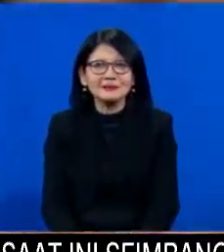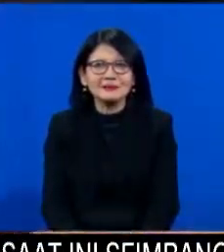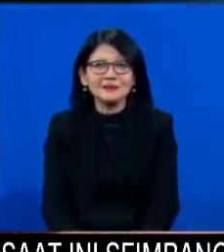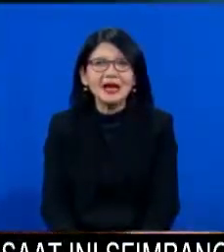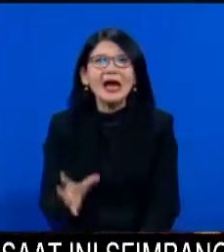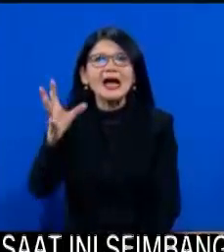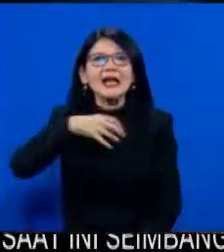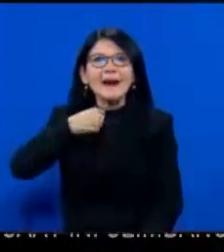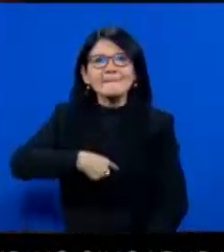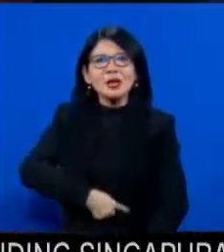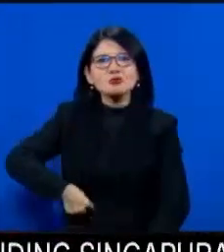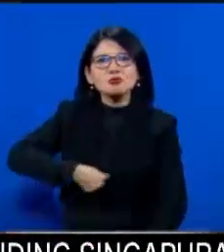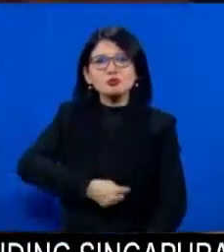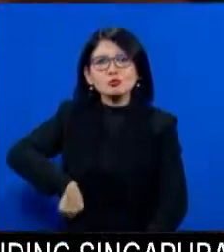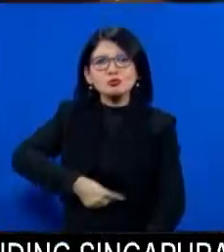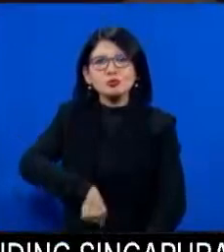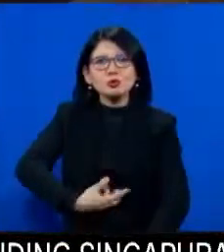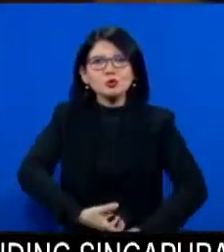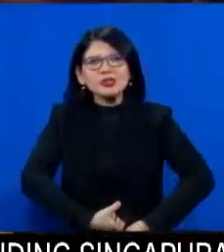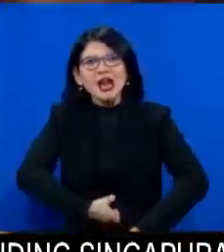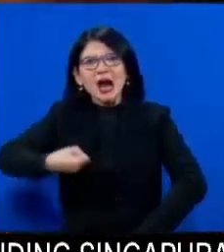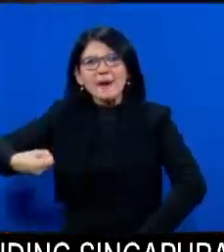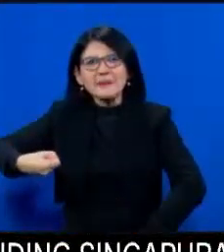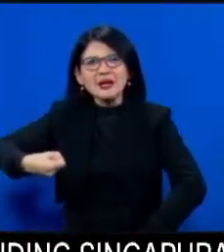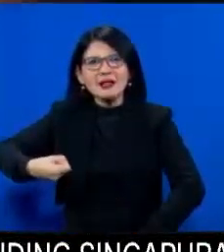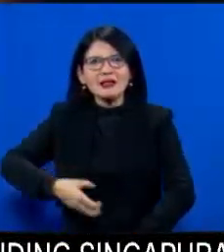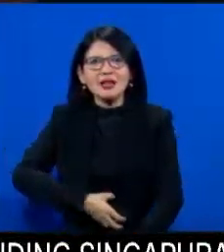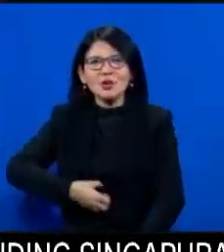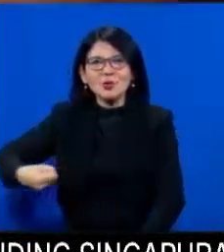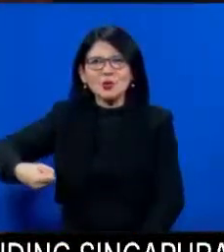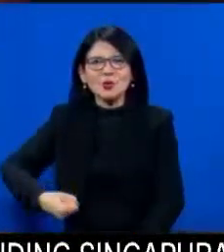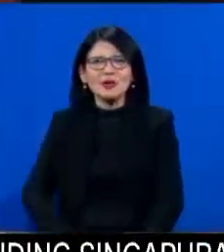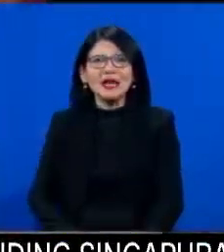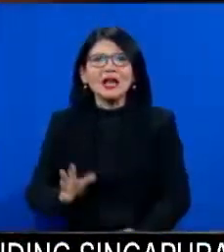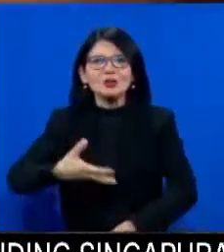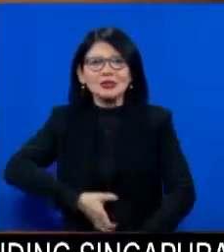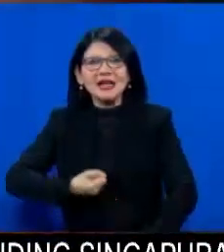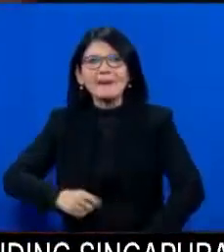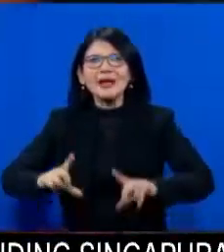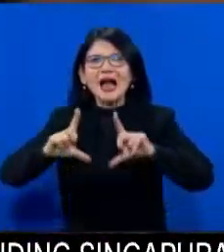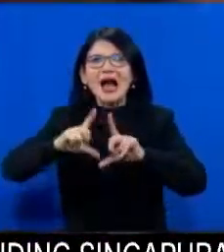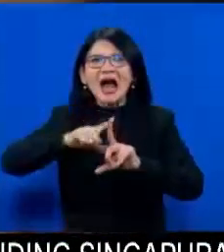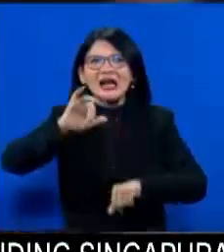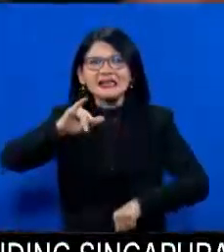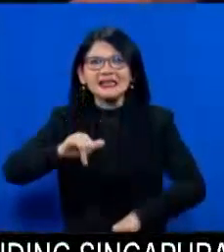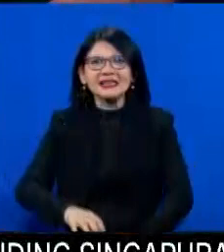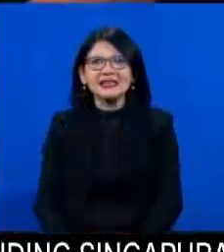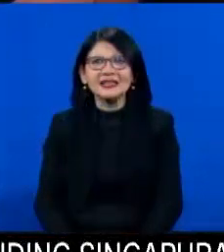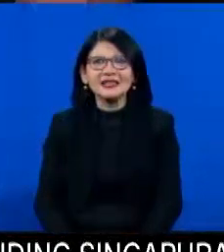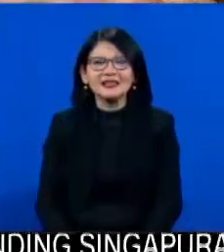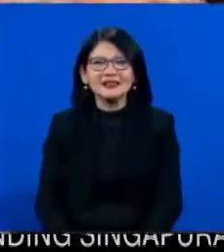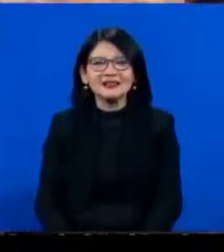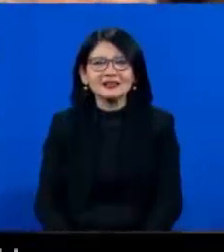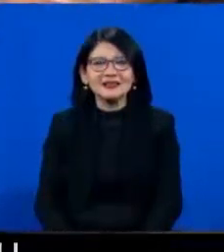Diambil usus sama hatinya. Diambil usus ngek. Maksudnya kalau ini enak banget ya Bu ya, udah ya, ahlinya sudah ya. Sudah terlatih.